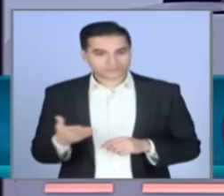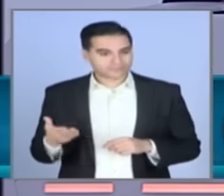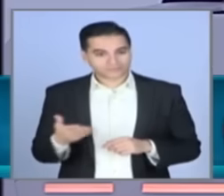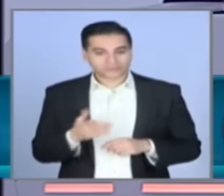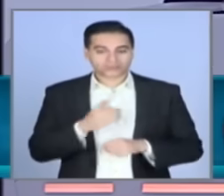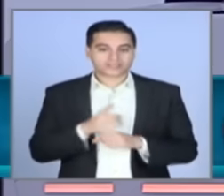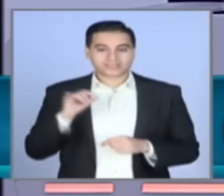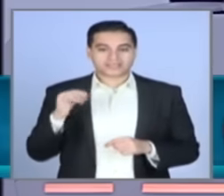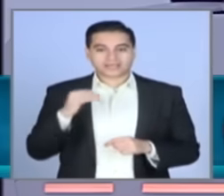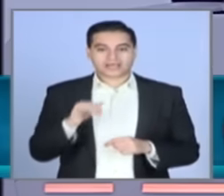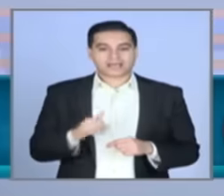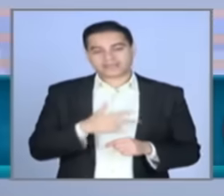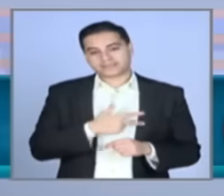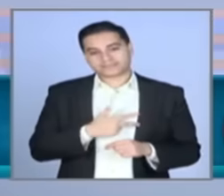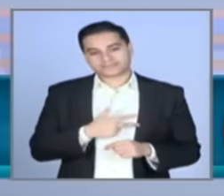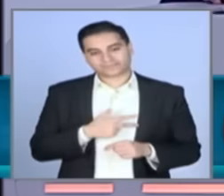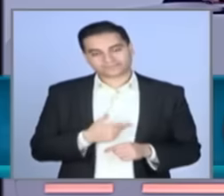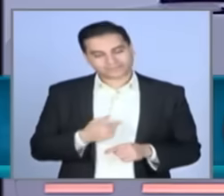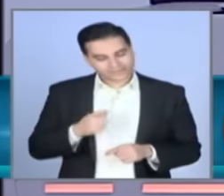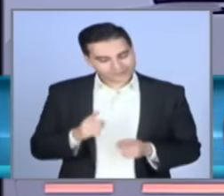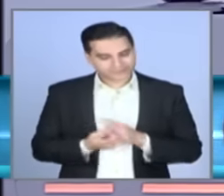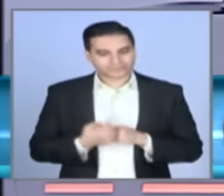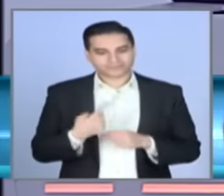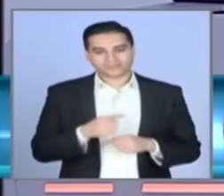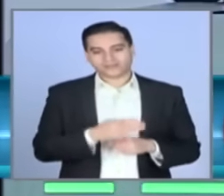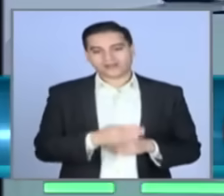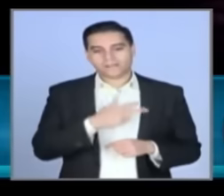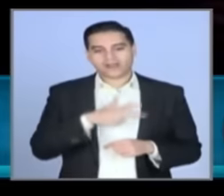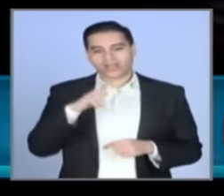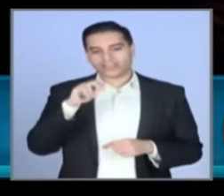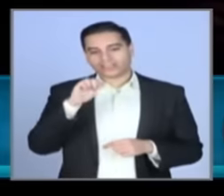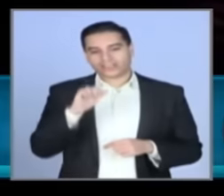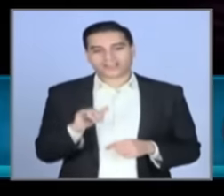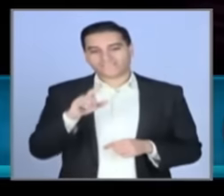سمير غانم. أستاذ يحيى. دفع. إجابة صحيحة.